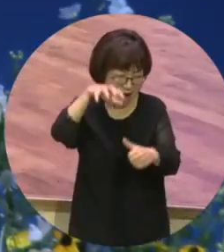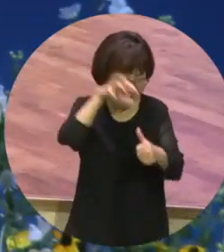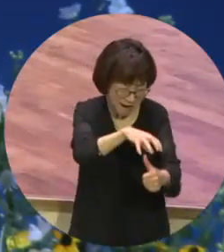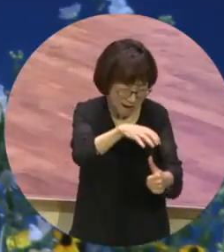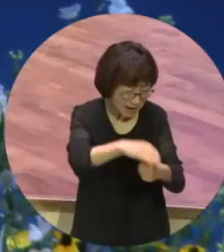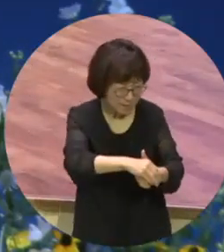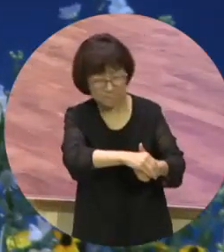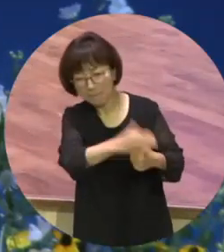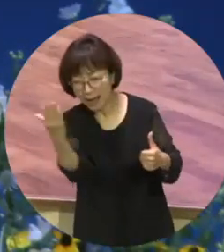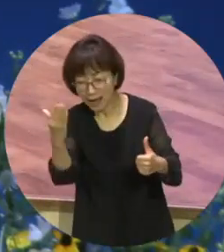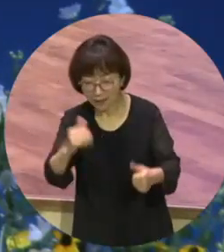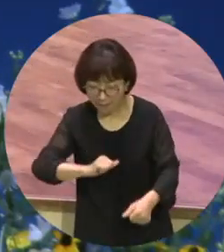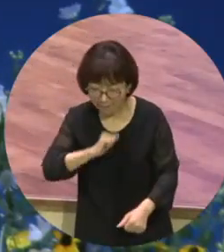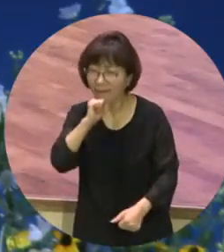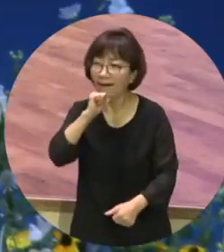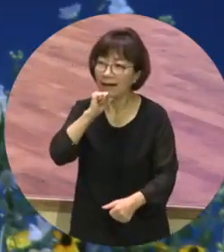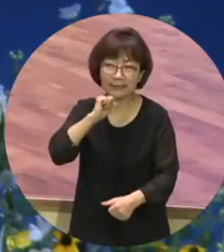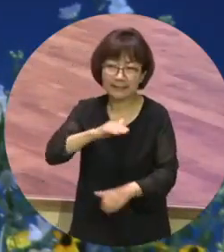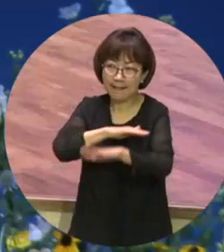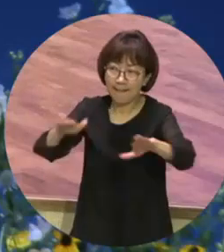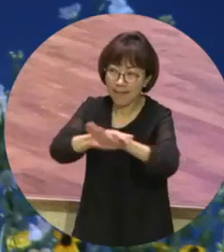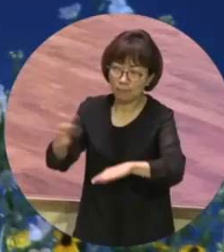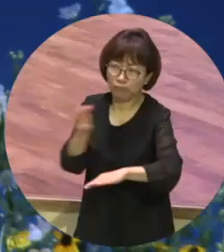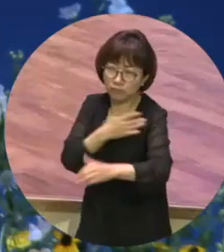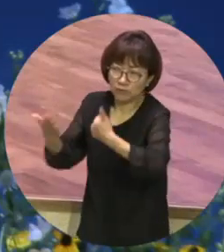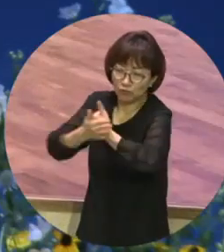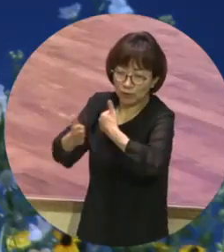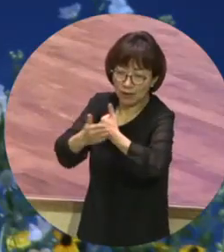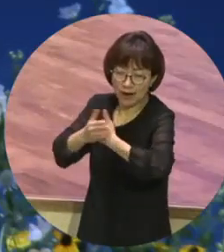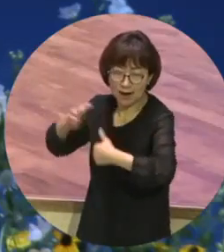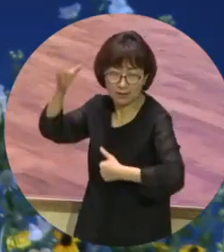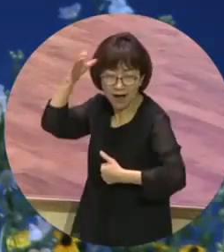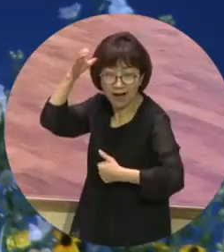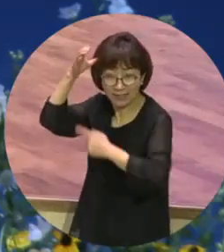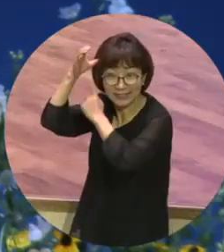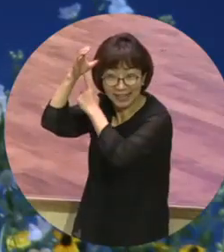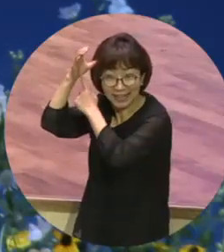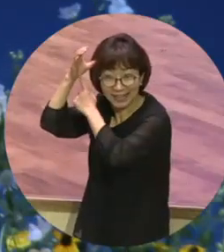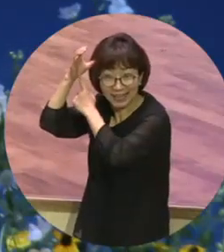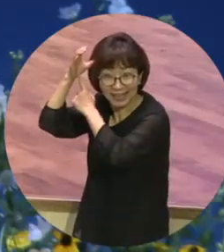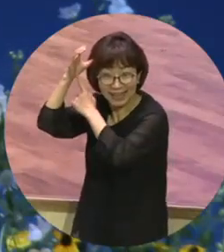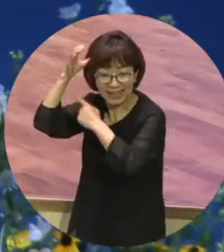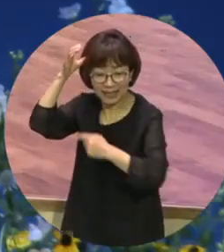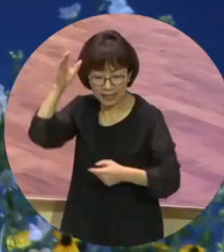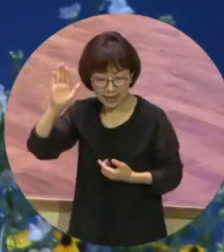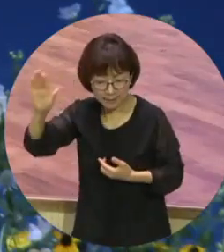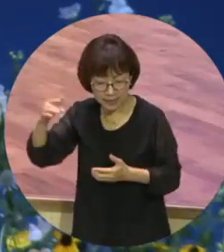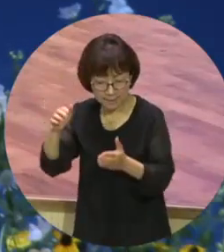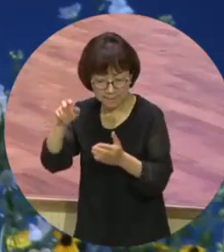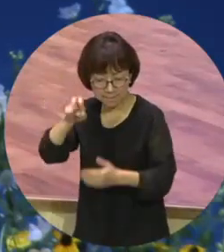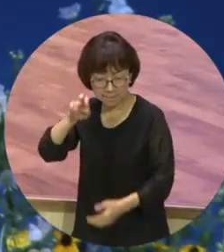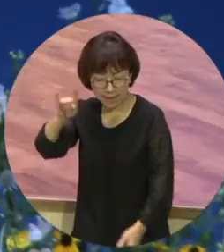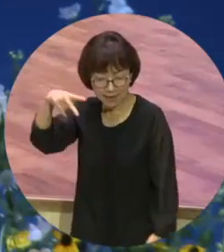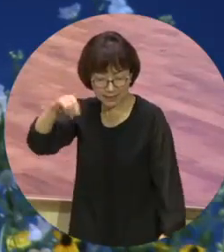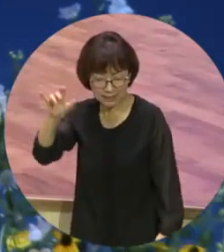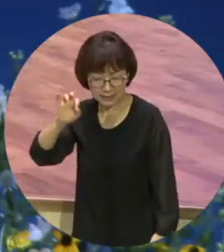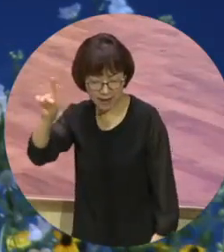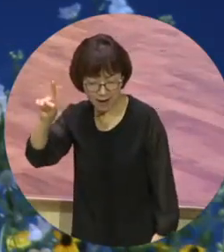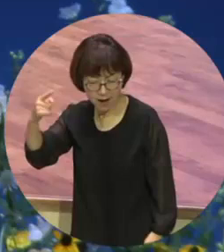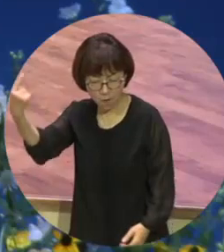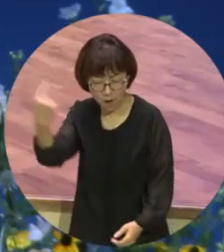해결해 줄 수 있는 그런 인물이 나올 것이다 기대하고 있었어요. 이렇게 정치적 메시아,